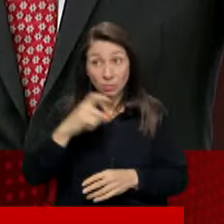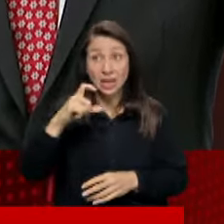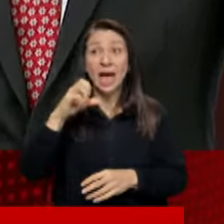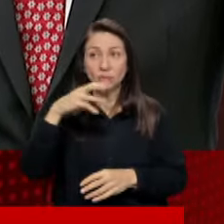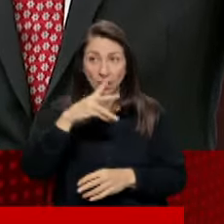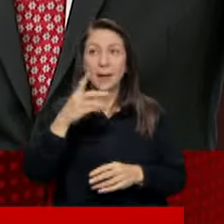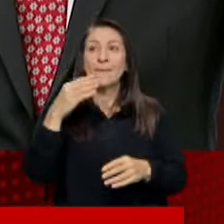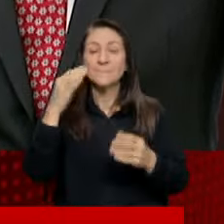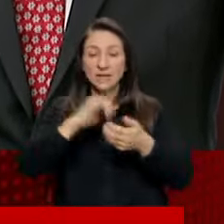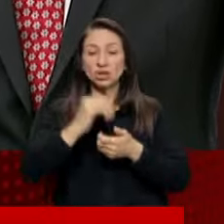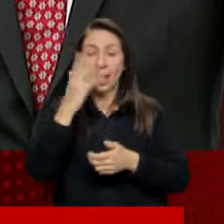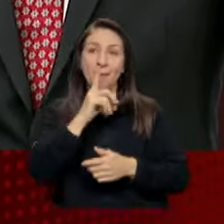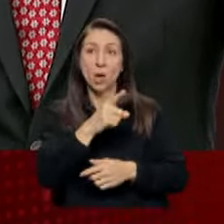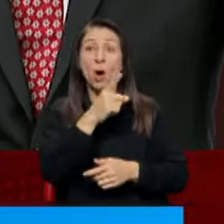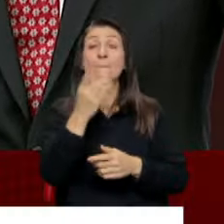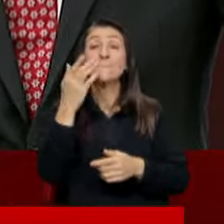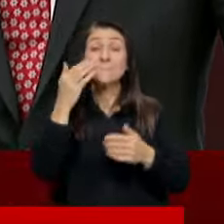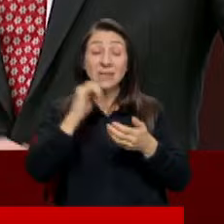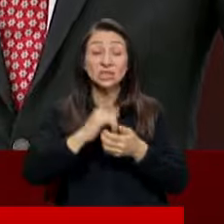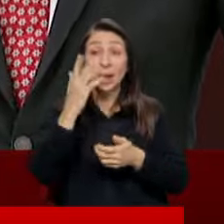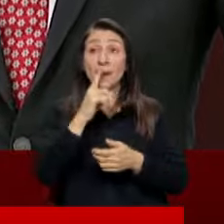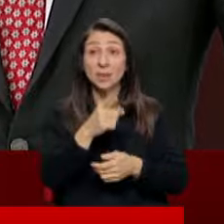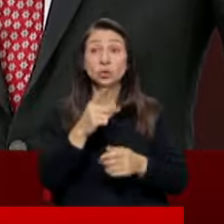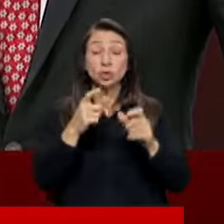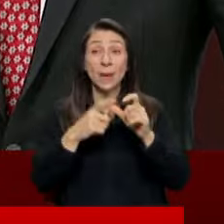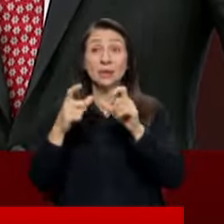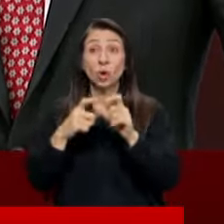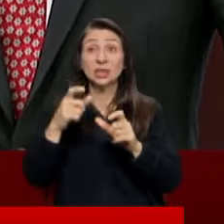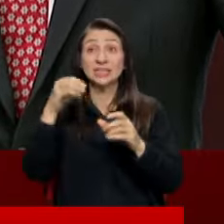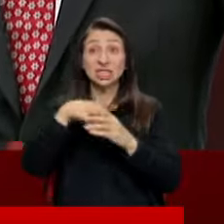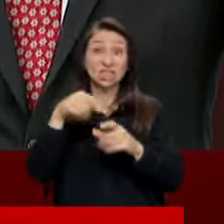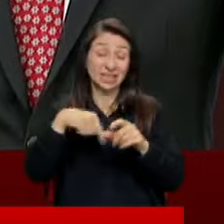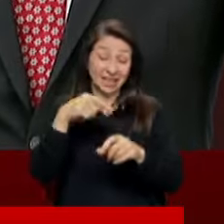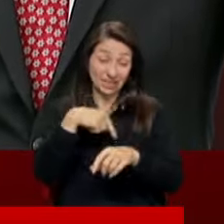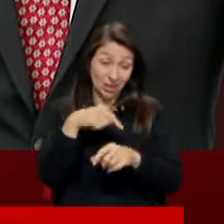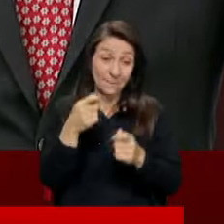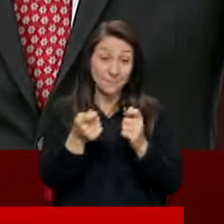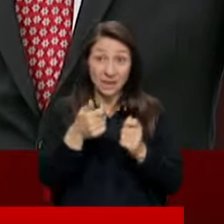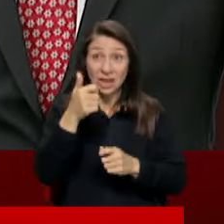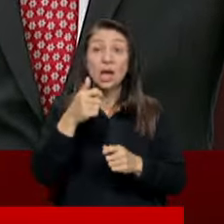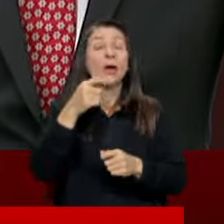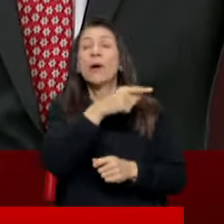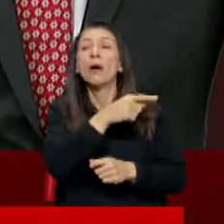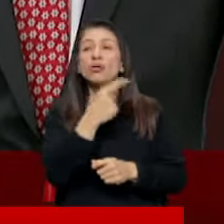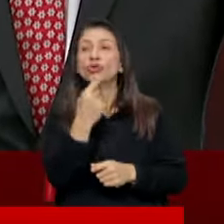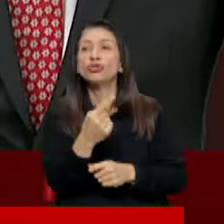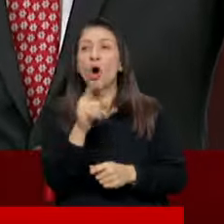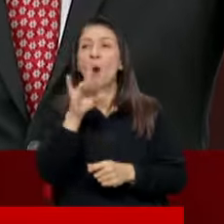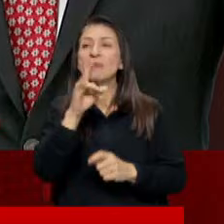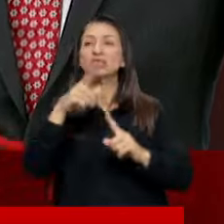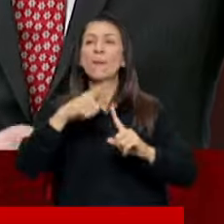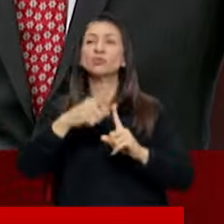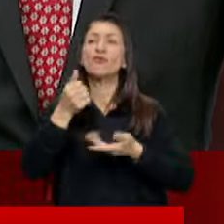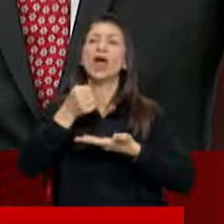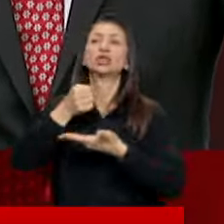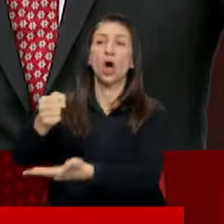Erdoğan Birleşik Arap Emirlikleri'ndeydi. O Birleşik Arap Emirlikleri ki Süleyman Soylu dönemin İçişleri Bakanı 15 Temmuz'un finansörü olmakla suçladığı o